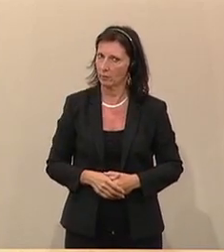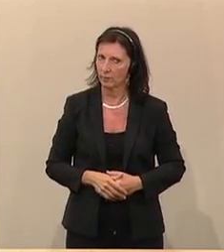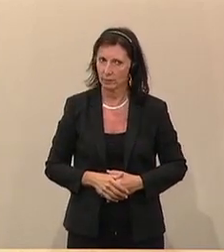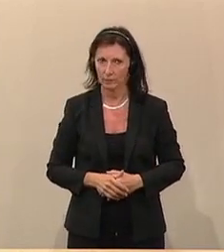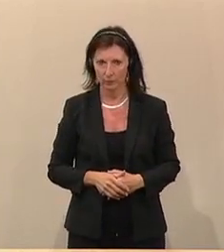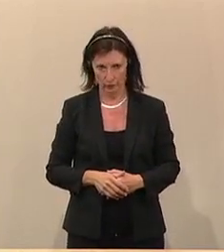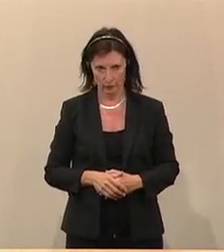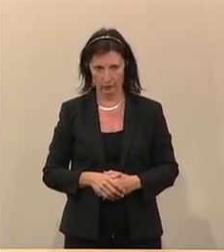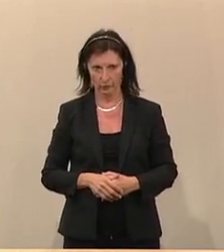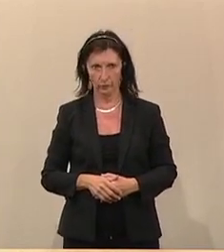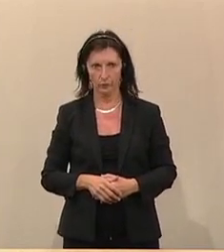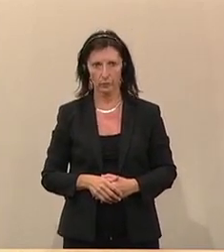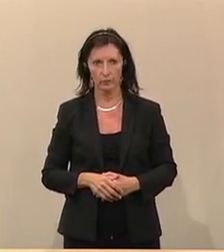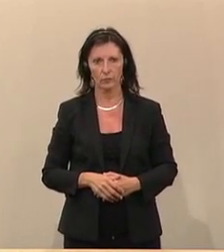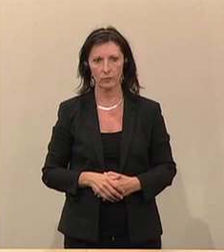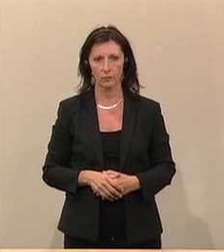1